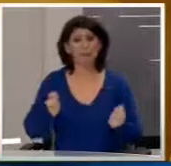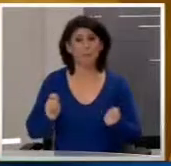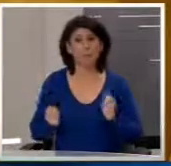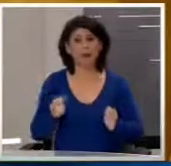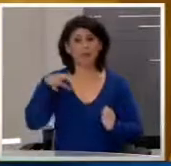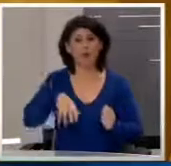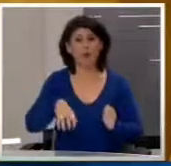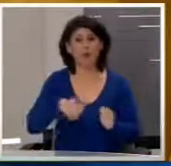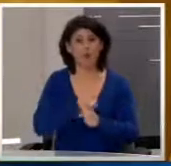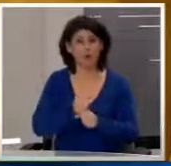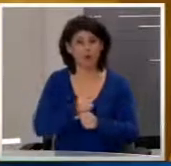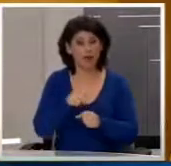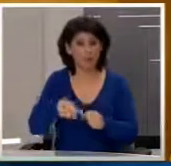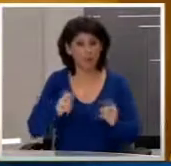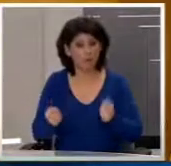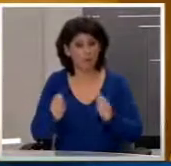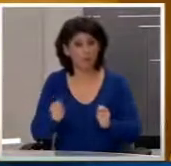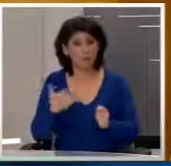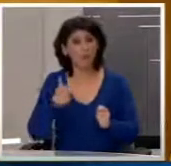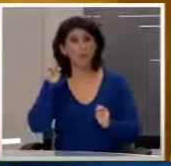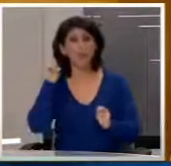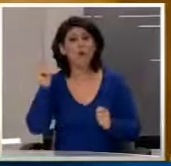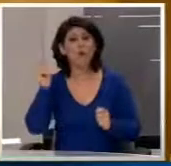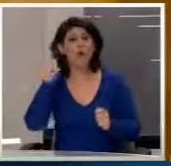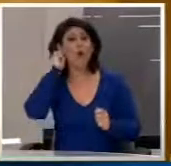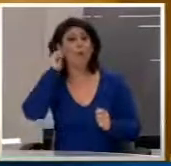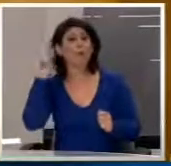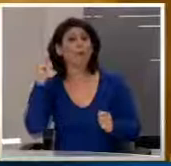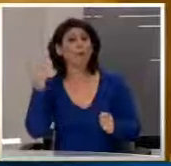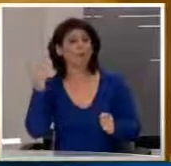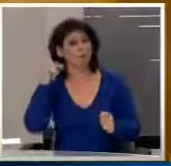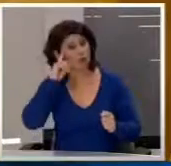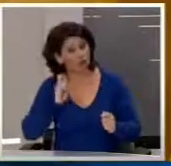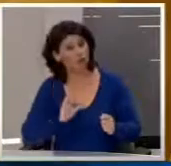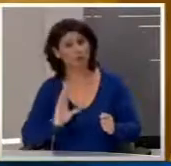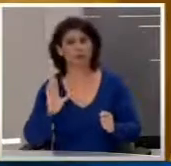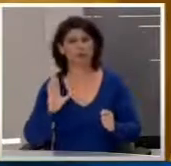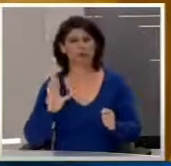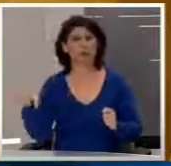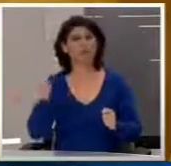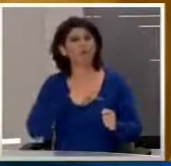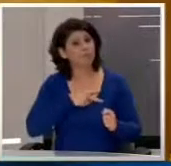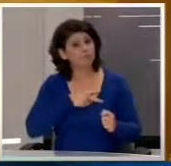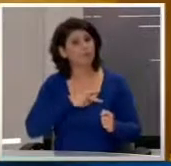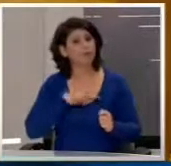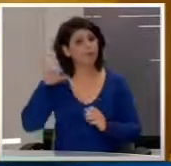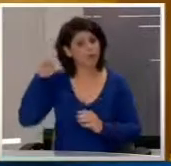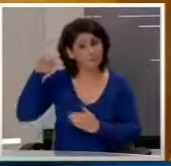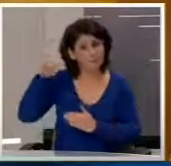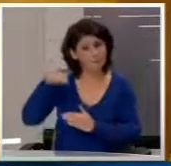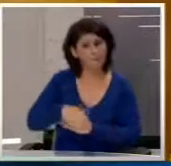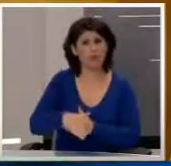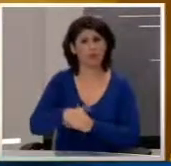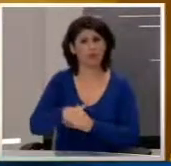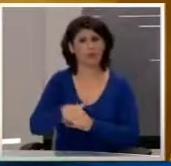του φαρμάκου. Αυτό το πάρτι έχει πολιτικό ονοματεπώνυμο και το ξέρουμε. Και σωστά μειώθηκε σήμερα και έχει